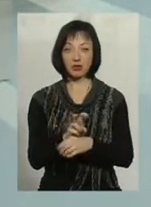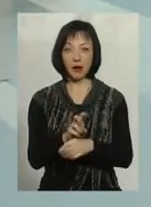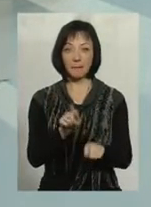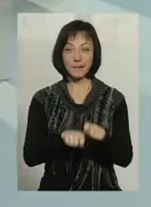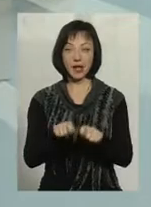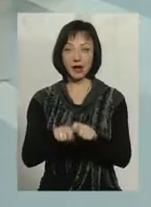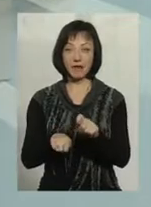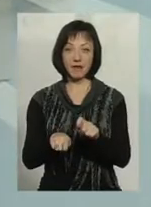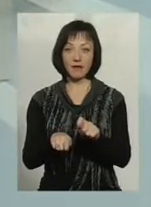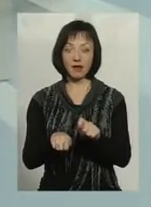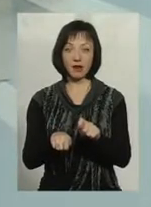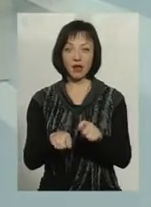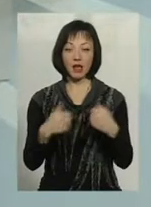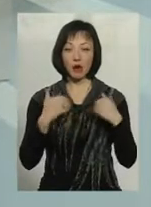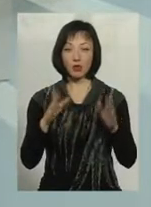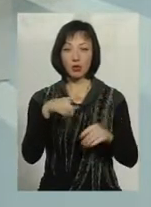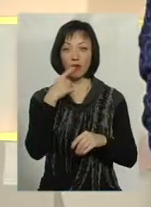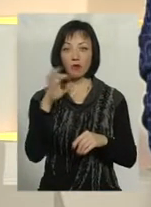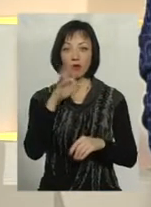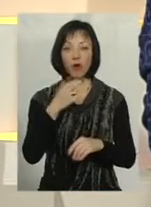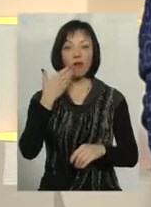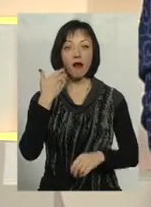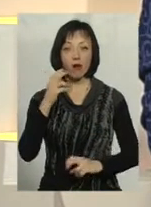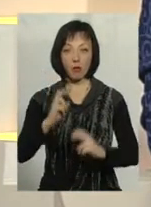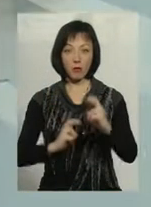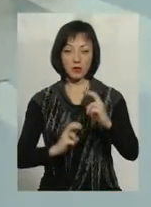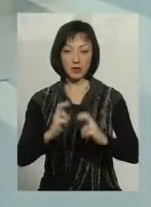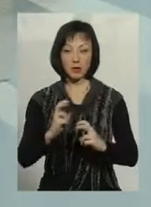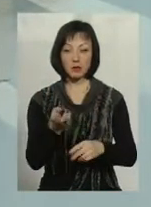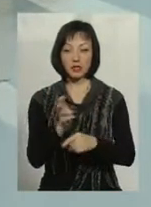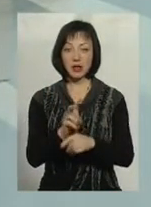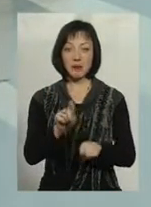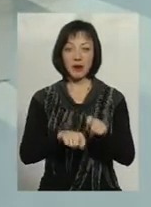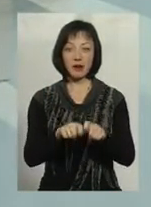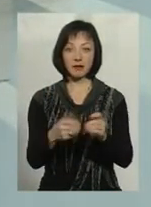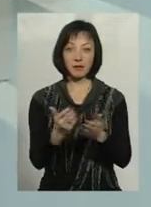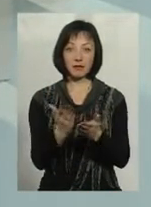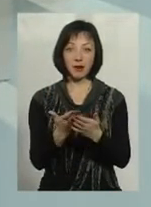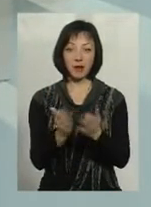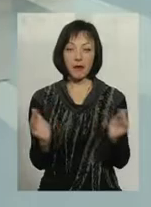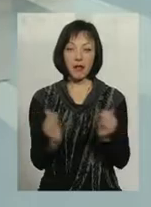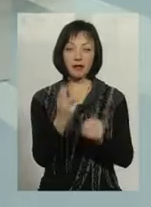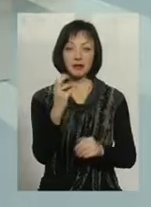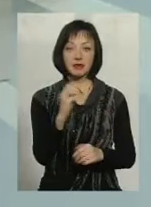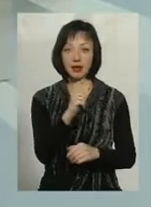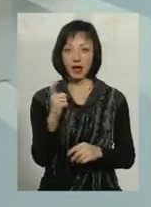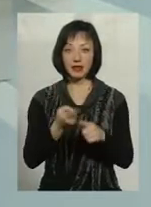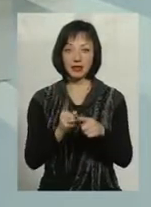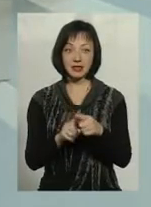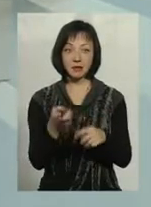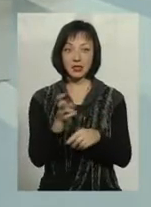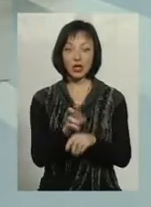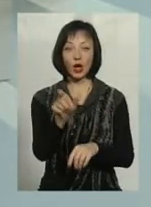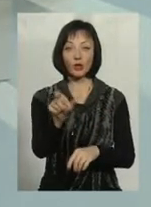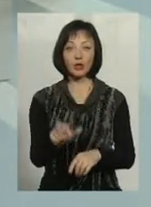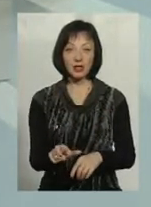суперечать як Конституції України, так і, до прикладу, навіть закону про поліцію, господарському